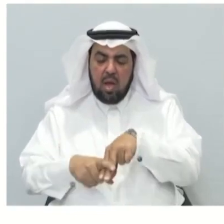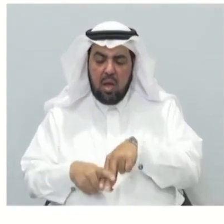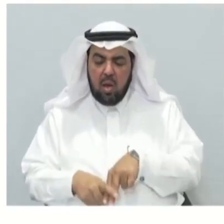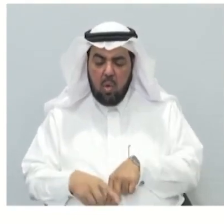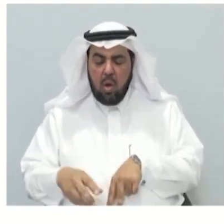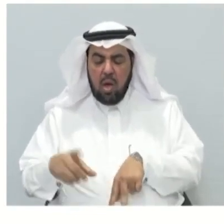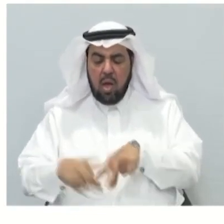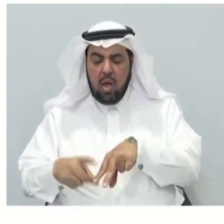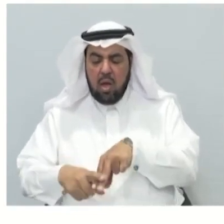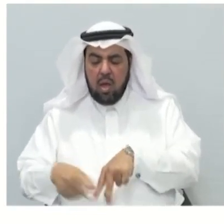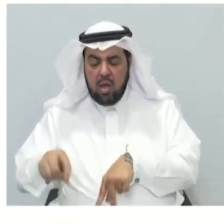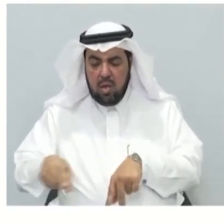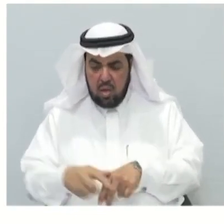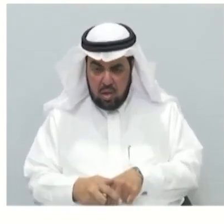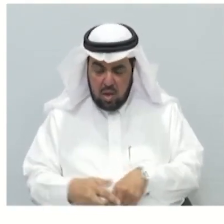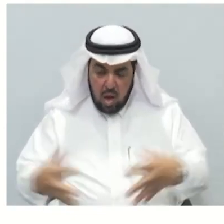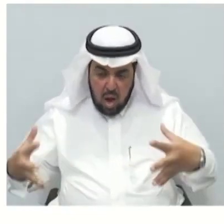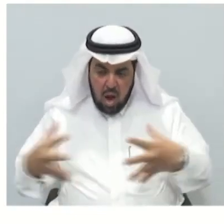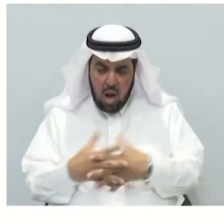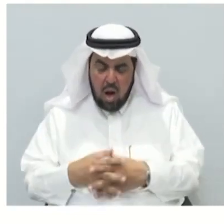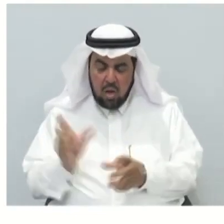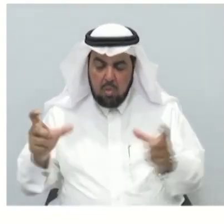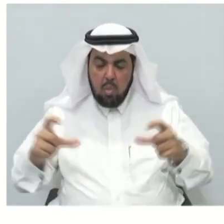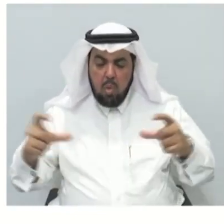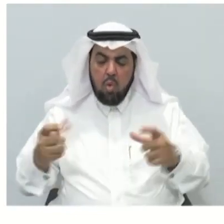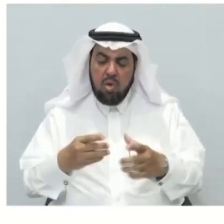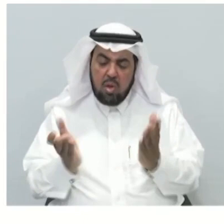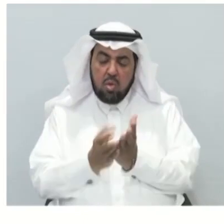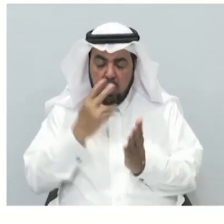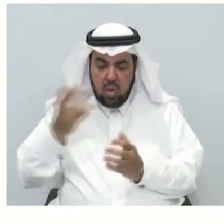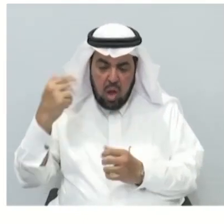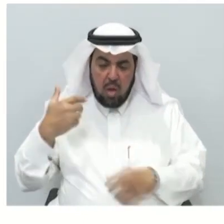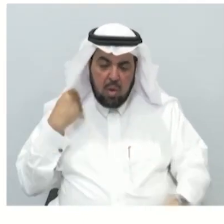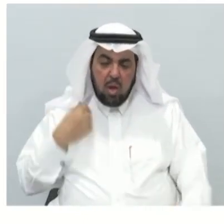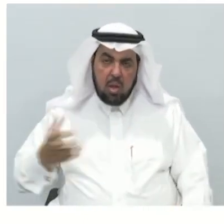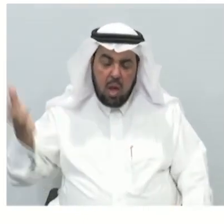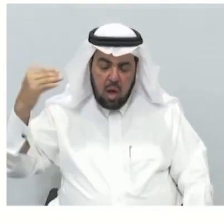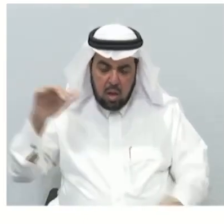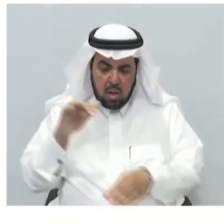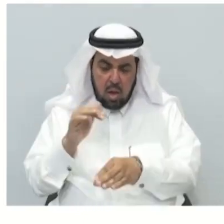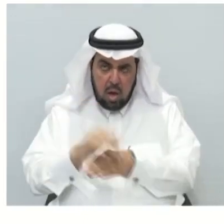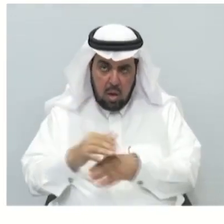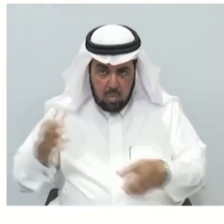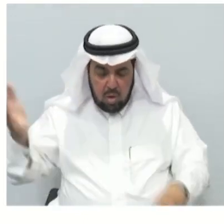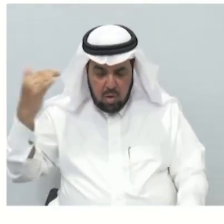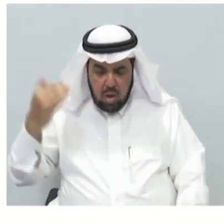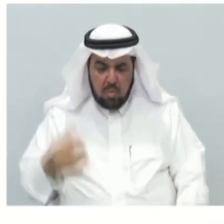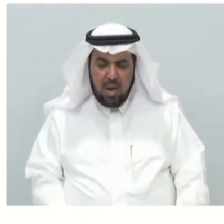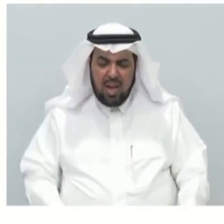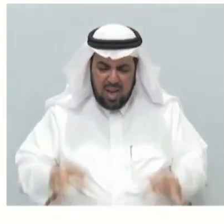بالمواضيع السابقه تعالوا نشوف علاقه هذا الموضوع احنا تعلمنا سابقا اثبات تطابق